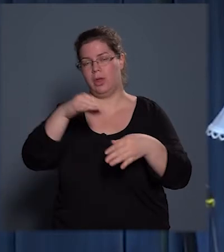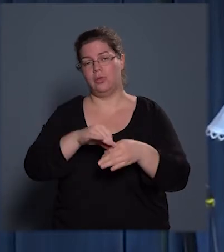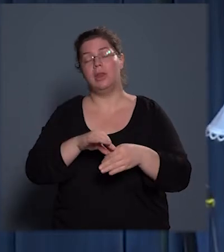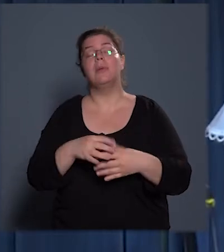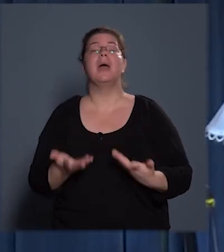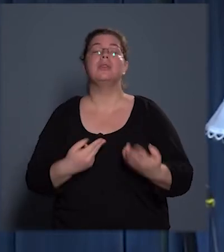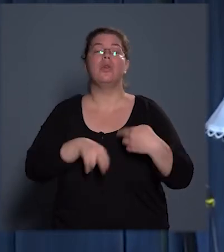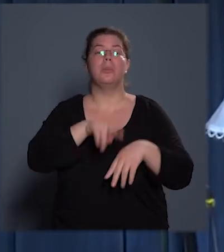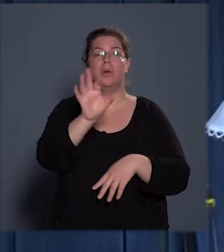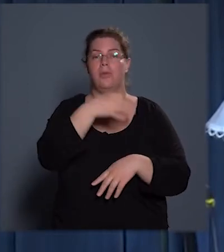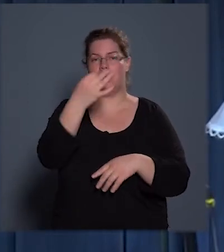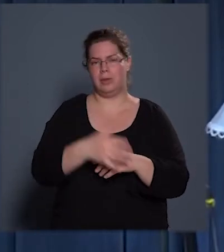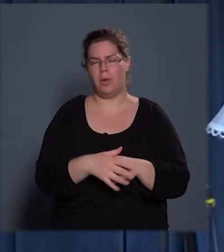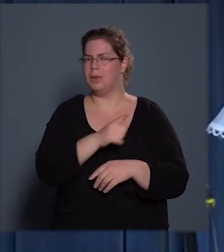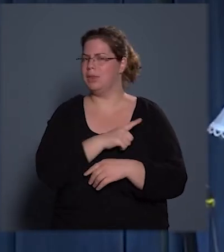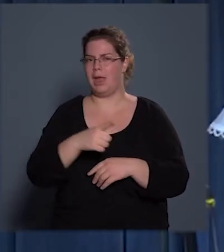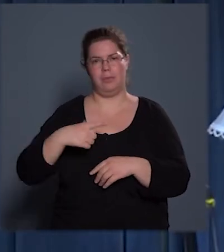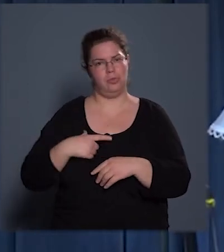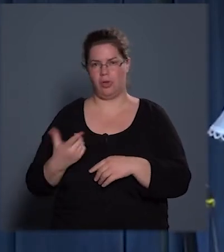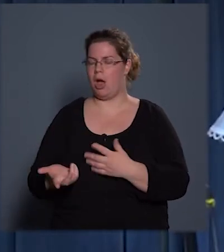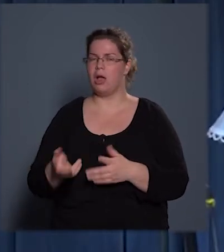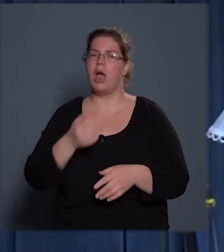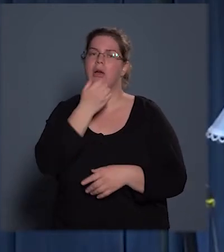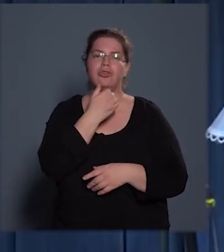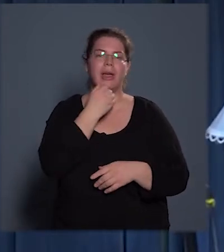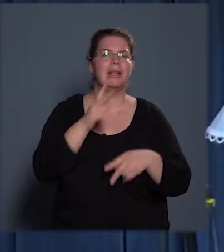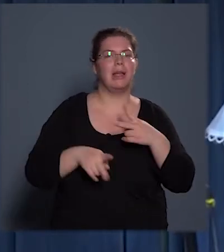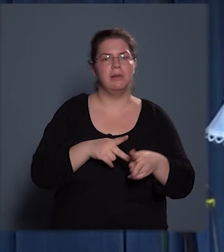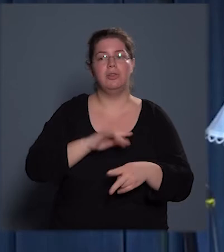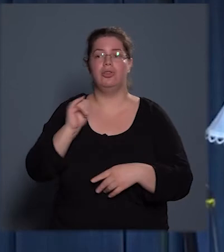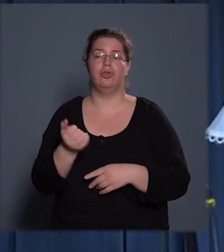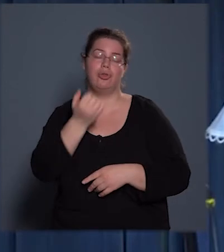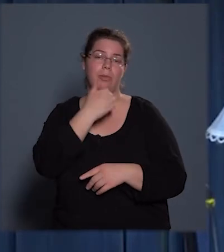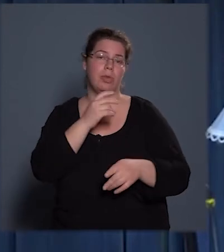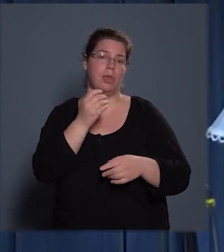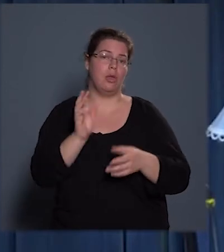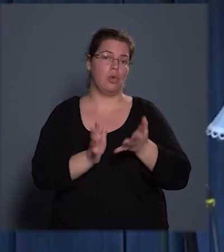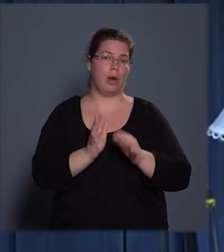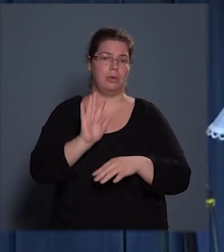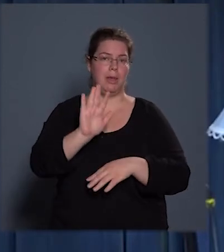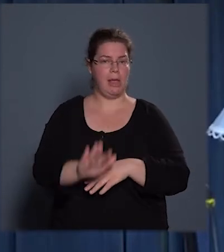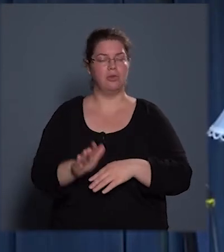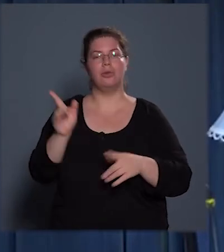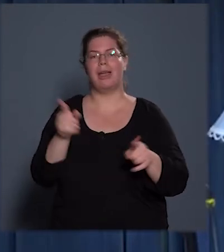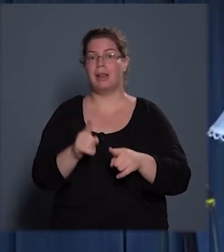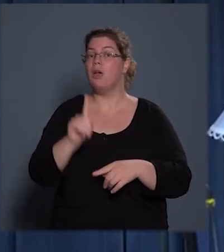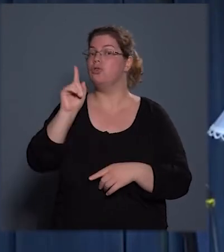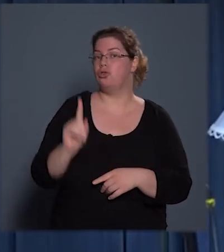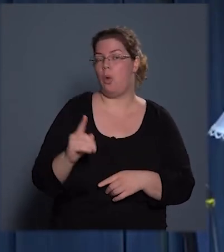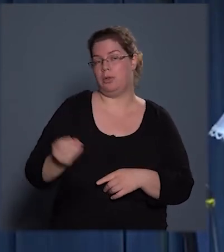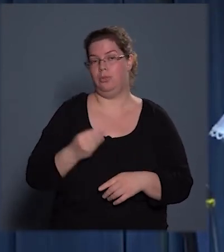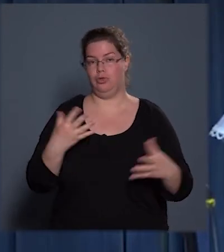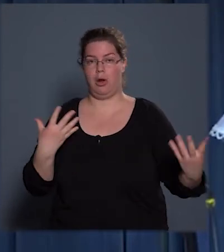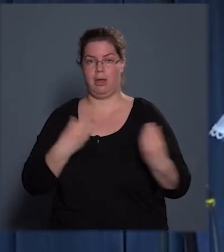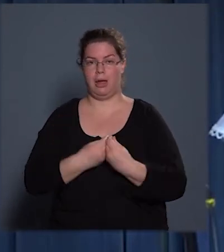is szó van. Nem csak a saját keftelésükre és szórakoztatásukra énekelnek, sőt,